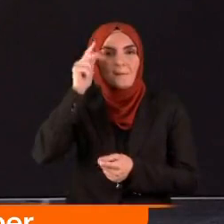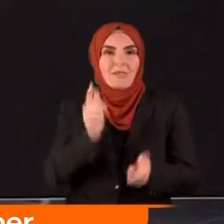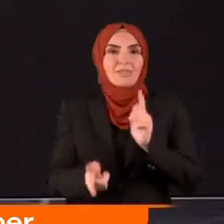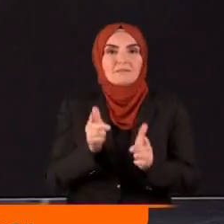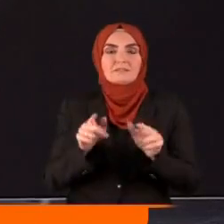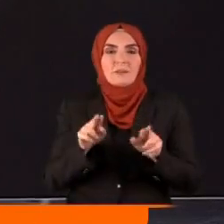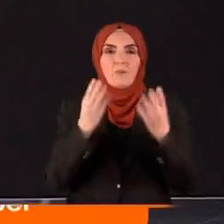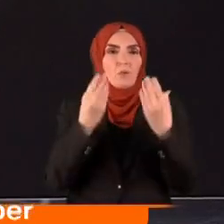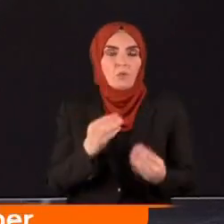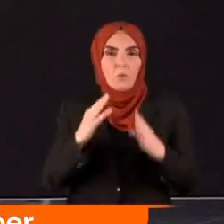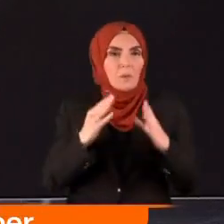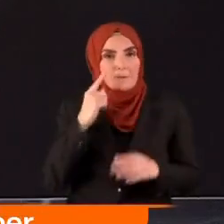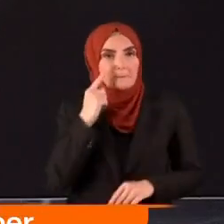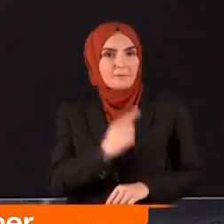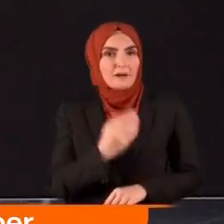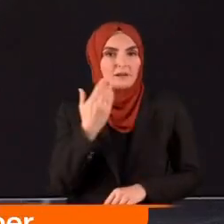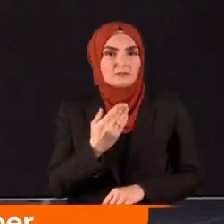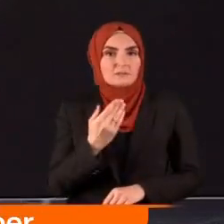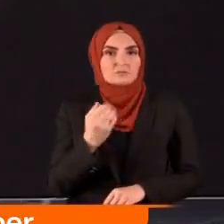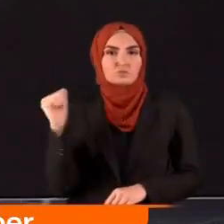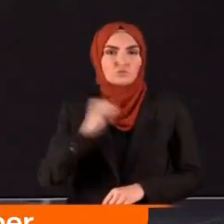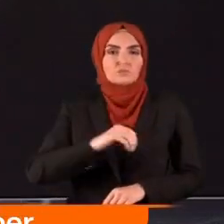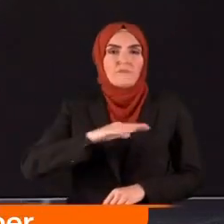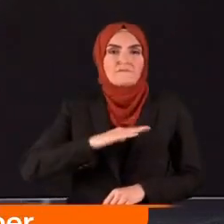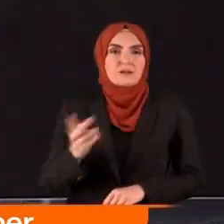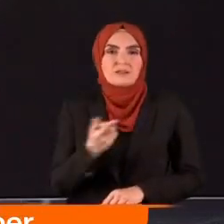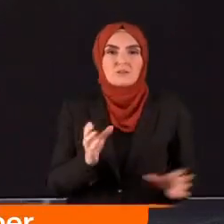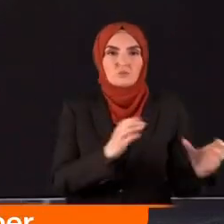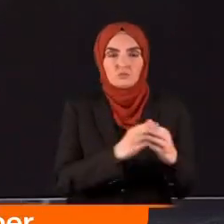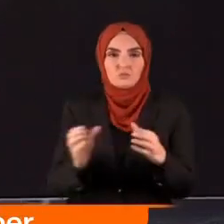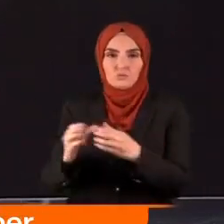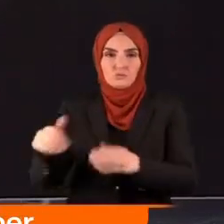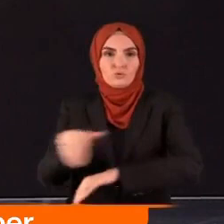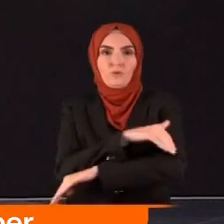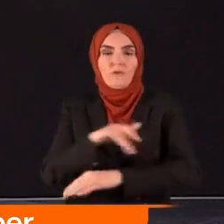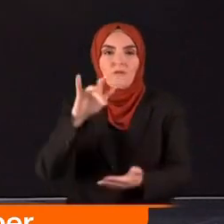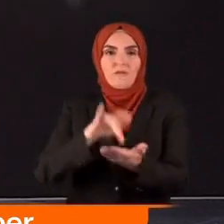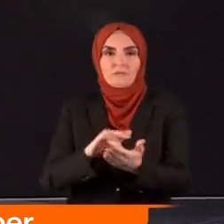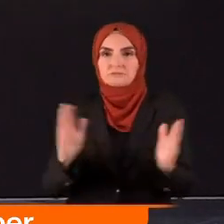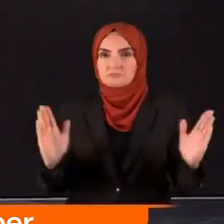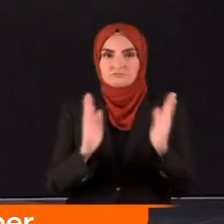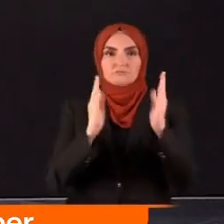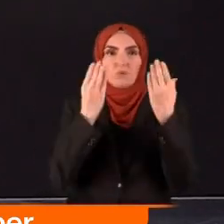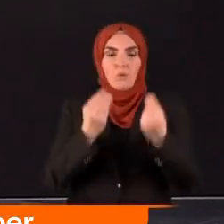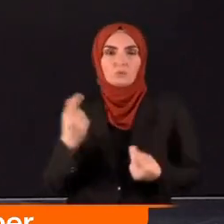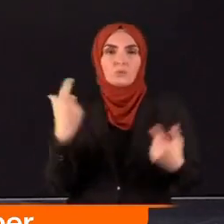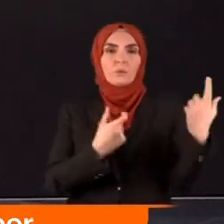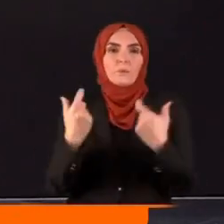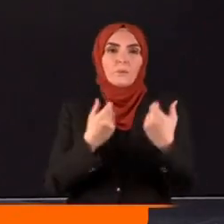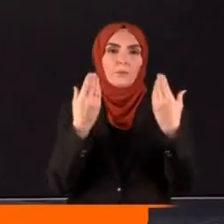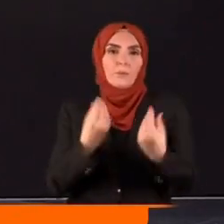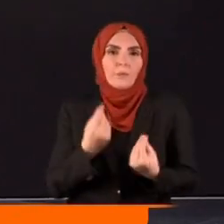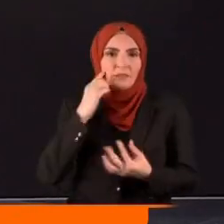edelim ATV Ana Haberi. Husumetli iki grup sokak ortasında karşılaşınca silahlarını konuşturdular. Herkesin ortasında